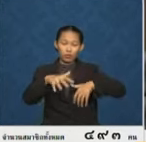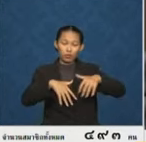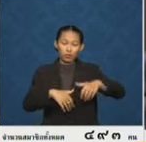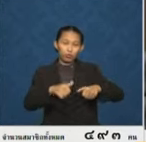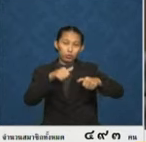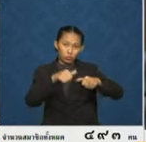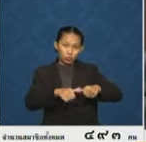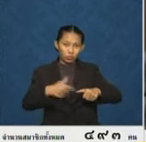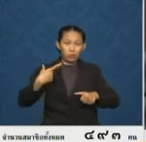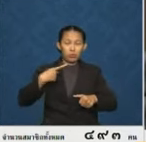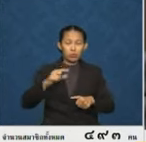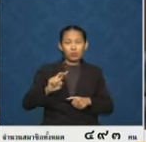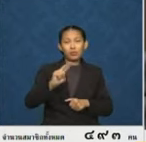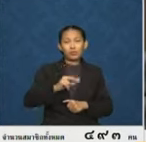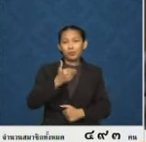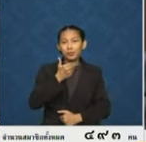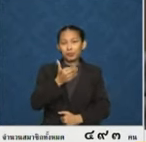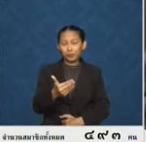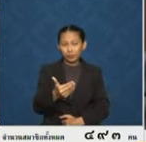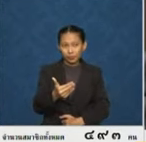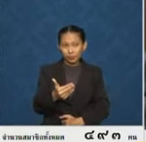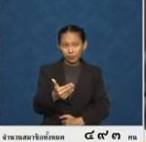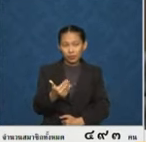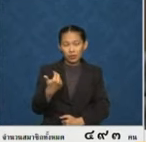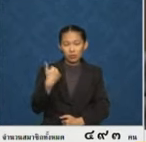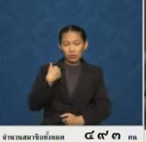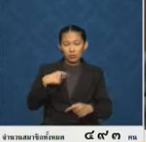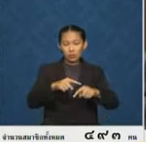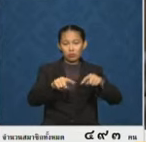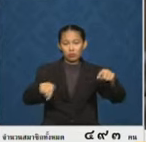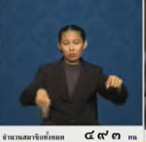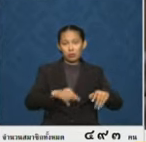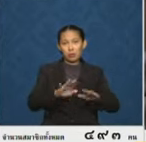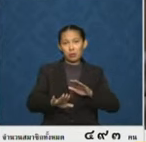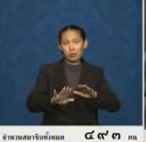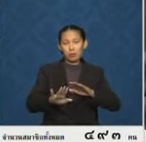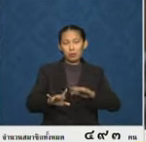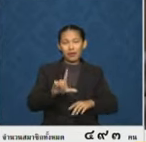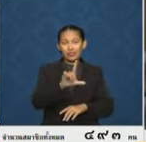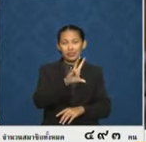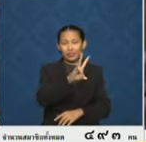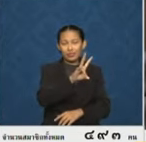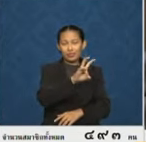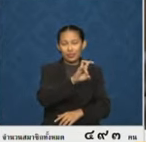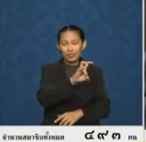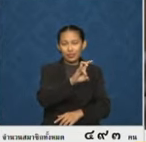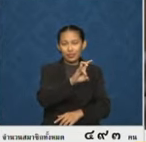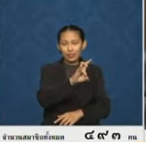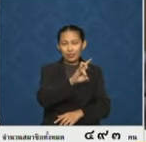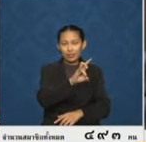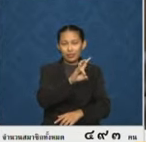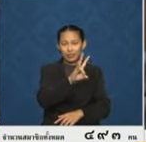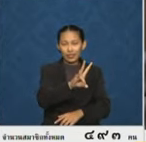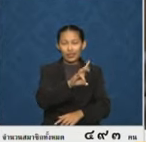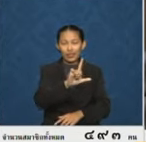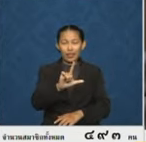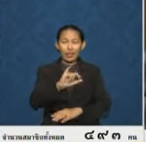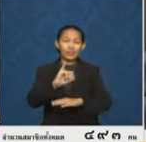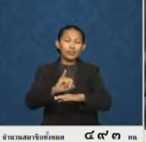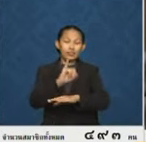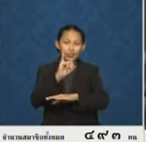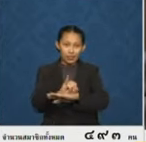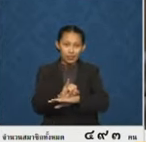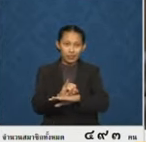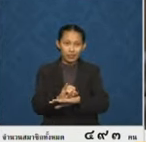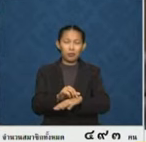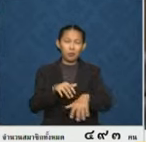ใช้ประโยชน์อย่างต่อเนื่องมีเนื้อที่ประมาณอยู่ประมาณ 7ล้านไร่ประชาชนอาศัยอยู่ต่างรุ่น